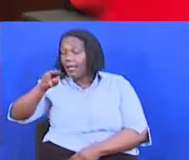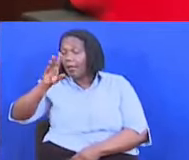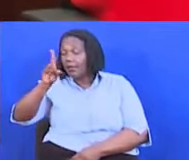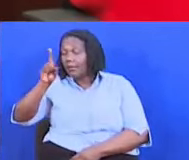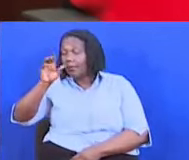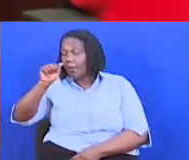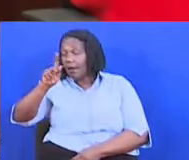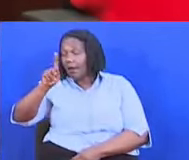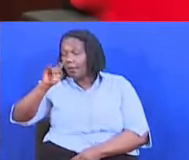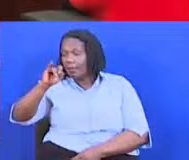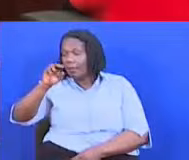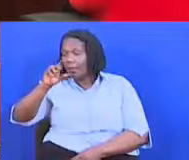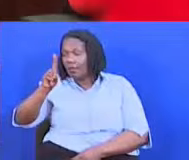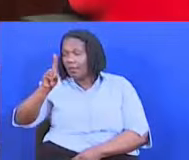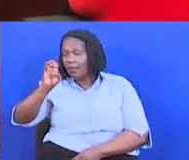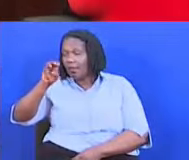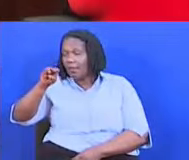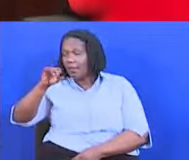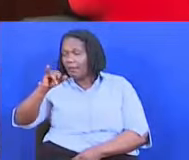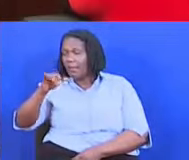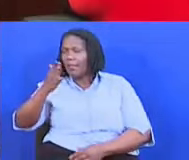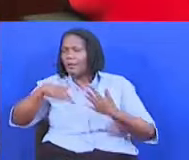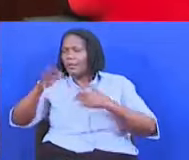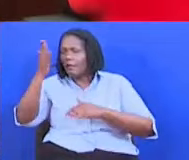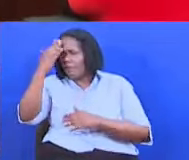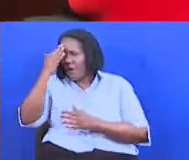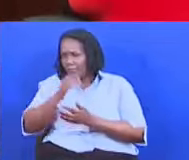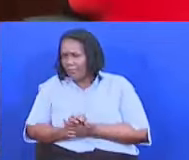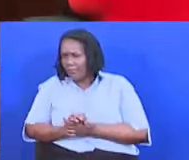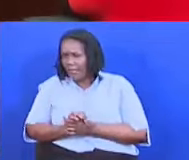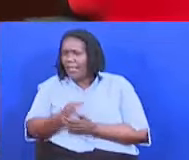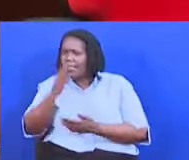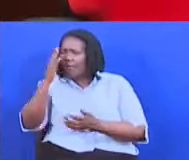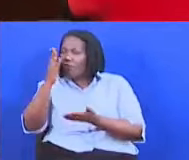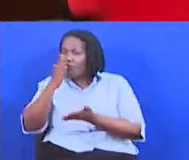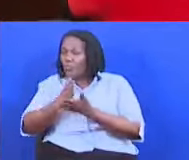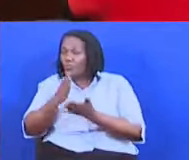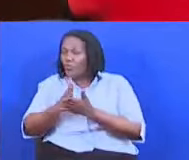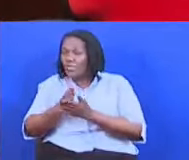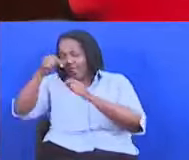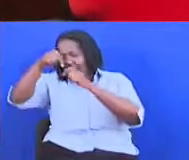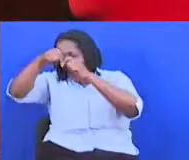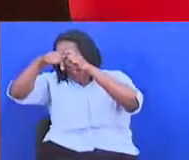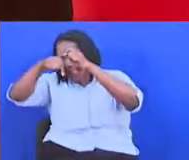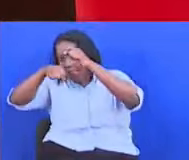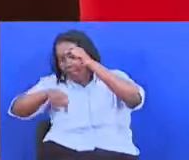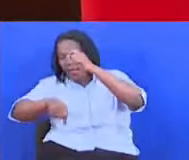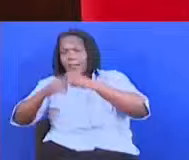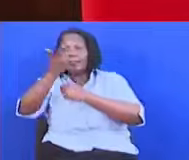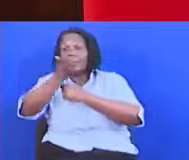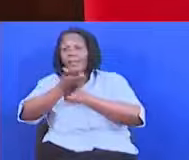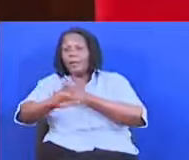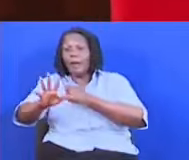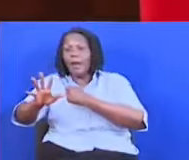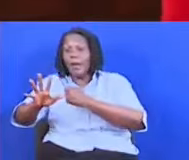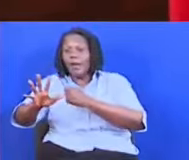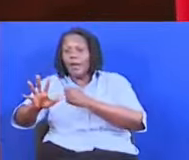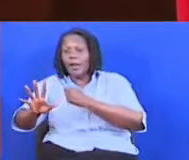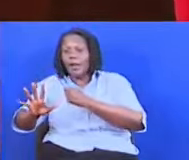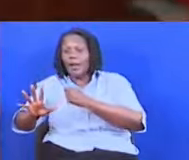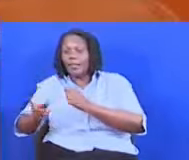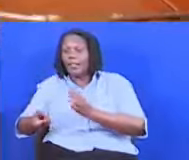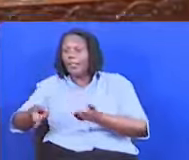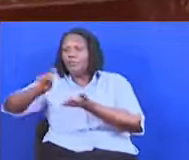anauliza, je, kuna ukweli kwamba kina cha maji ya Bahari ya Hindi hapa Tanzania kimeongezeka kutokana na mabadiliko ya tabia